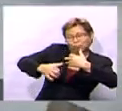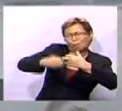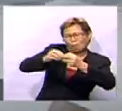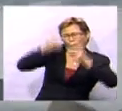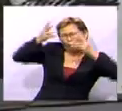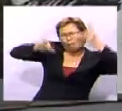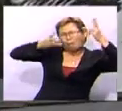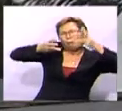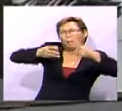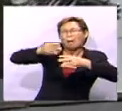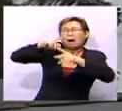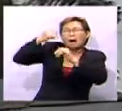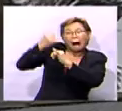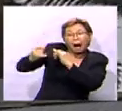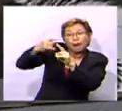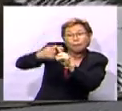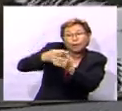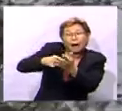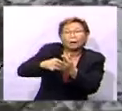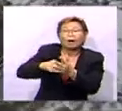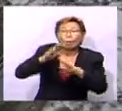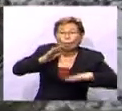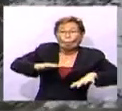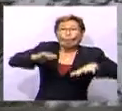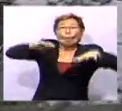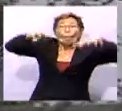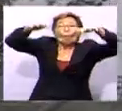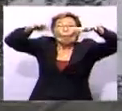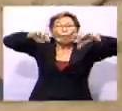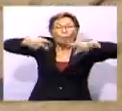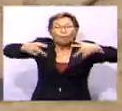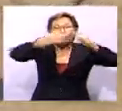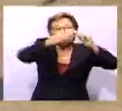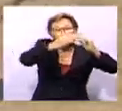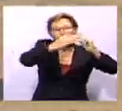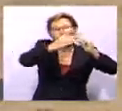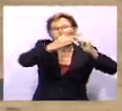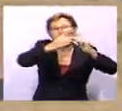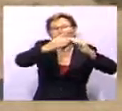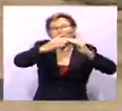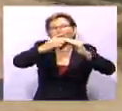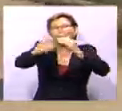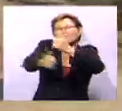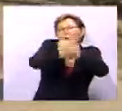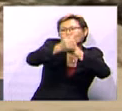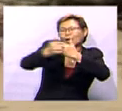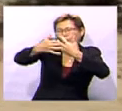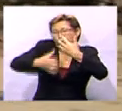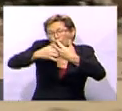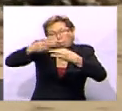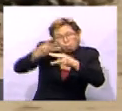membimbangkan dilaporkan hujung bulan ini akan berlaku air pasang besar yang menyebabkan kediaman mereka terdedah kepada risiko hakisan yang lebih